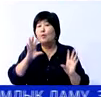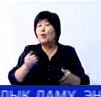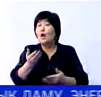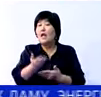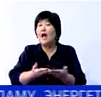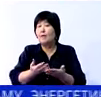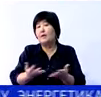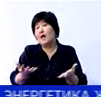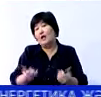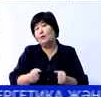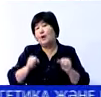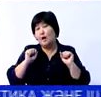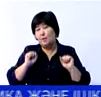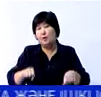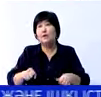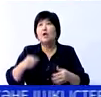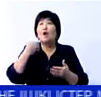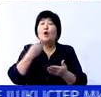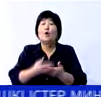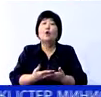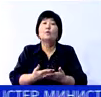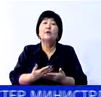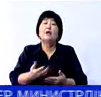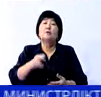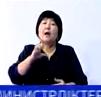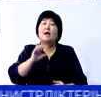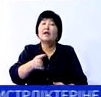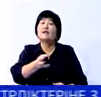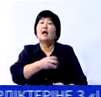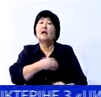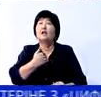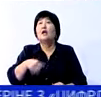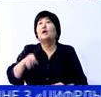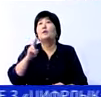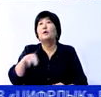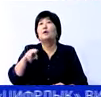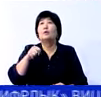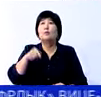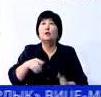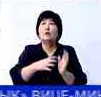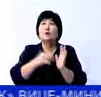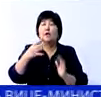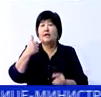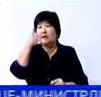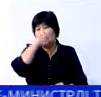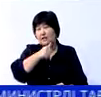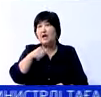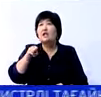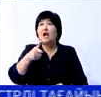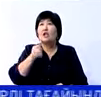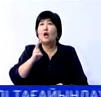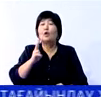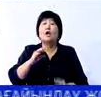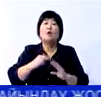ақпараттар көзіне ие болады. Құрмет, парасат ордендерінің иегері Дүкенбай Досжан 1942 жылы Жаңақорған ауданында